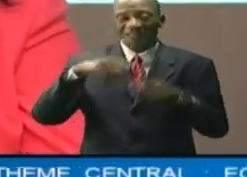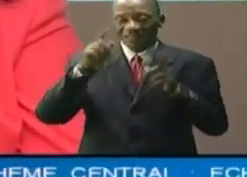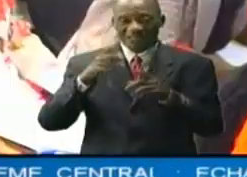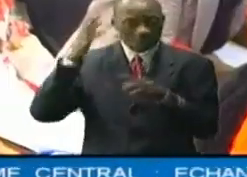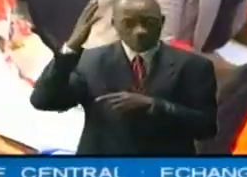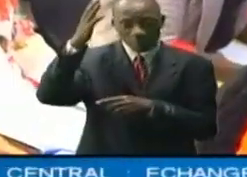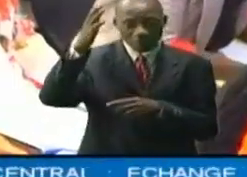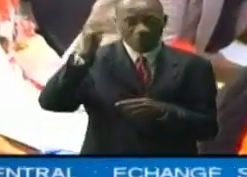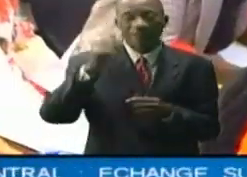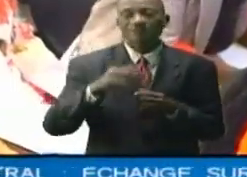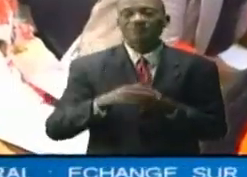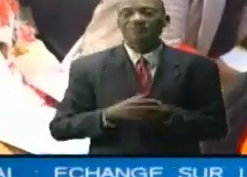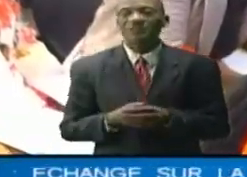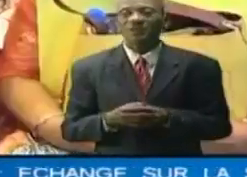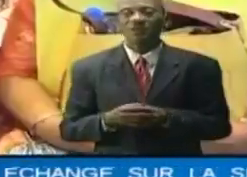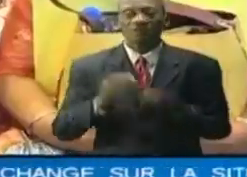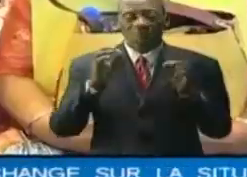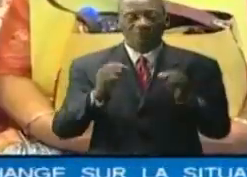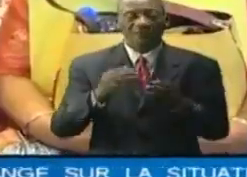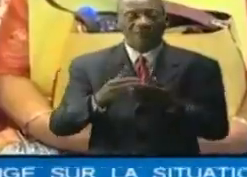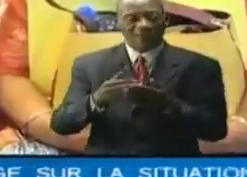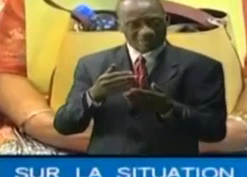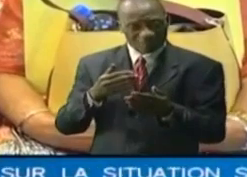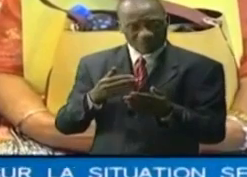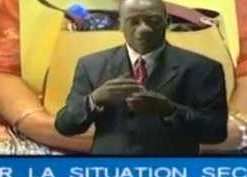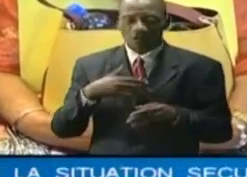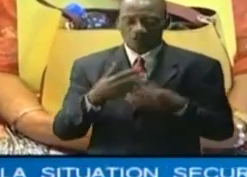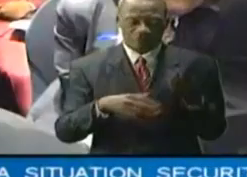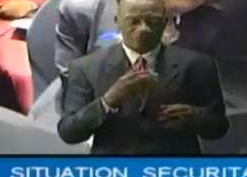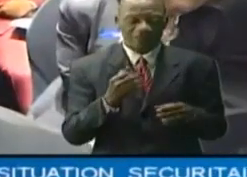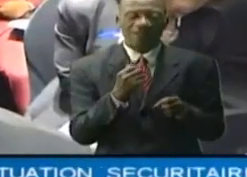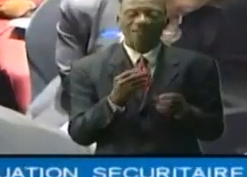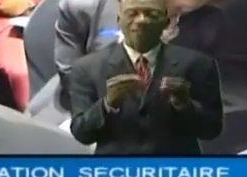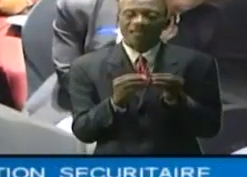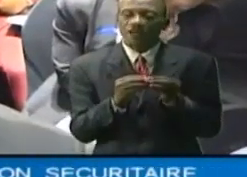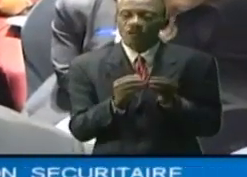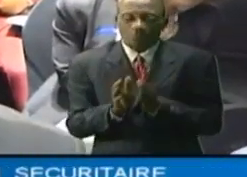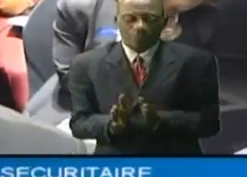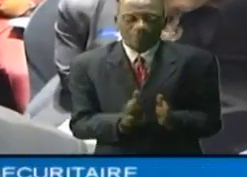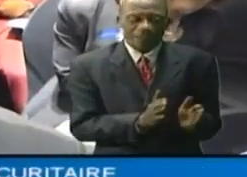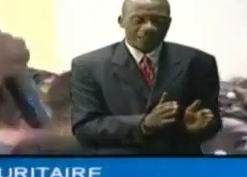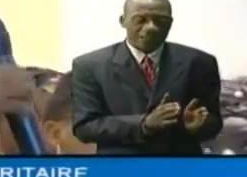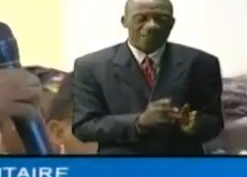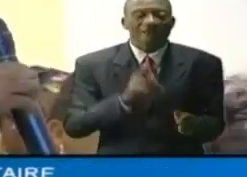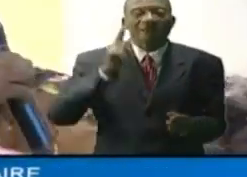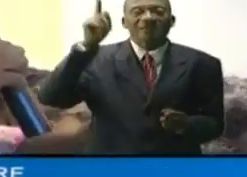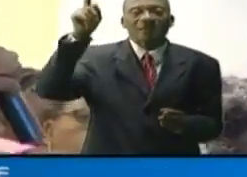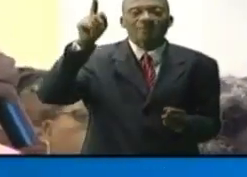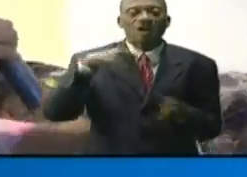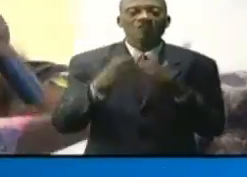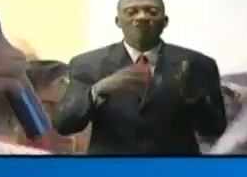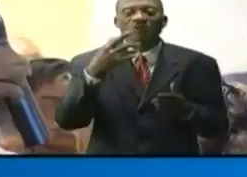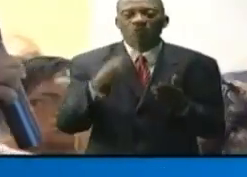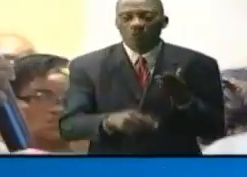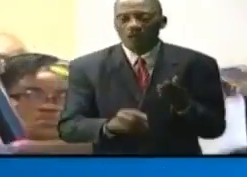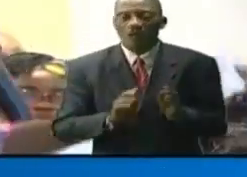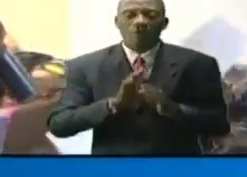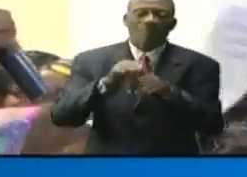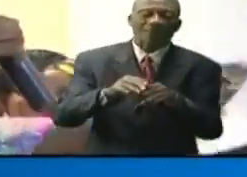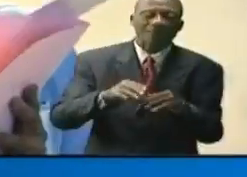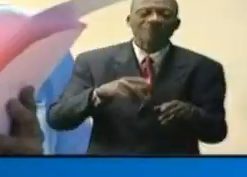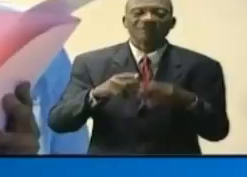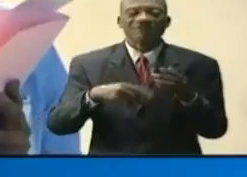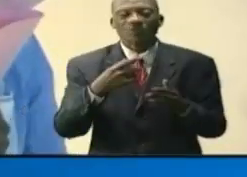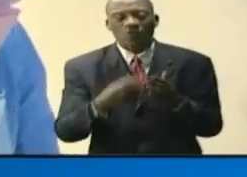travaux préparatoires qui se sont tenus à Kinshasa le 29 octobre dernier. Cette 5e édition, qui traversera les